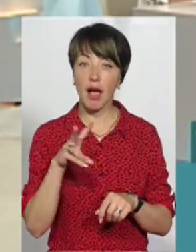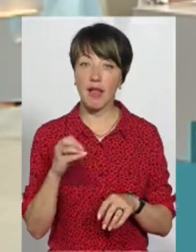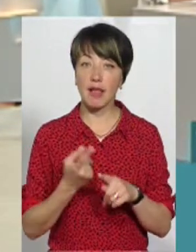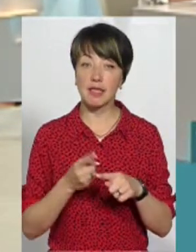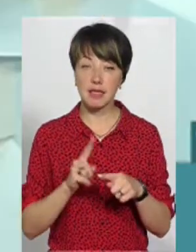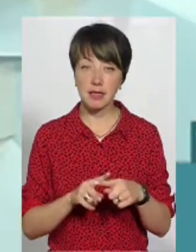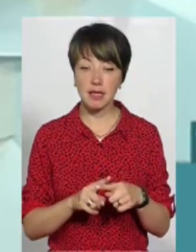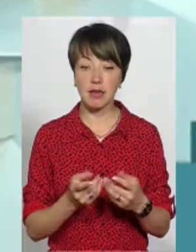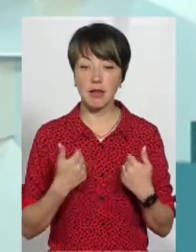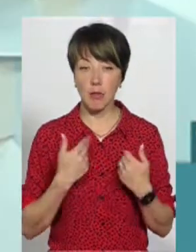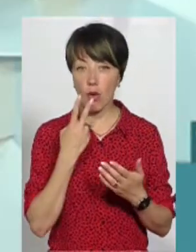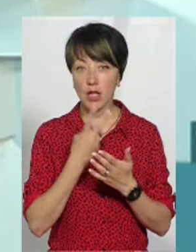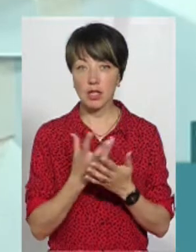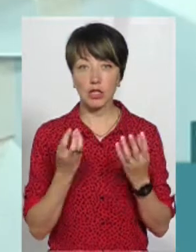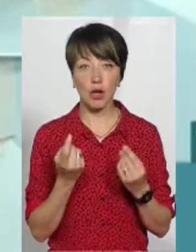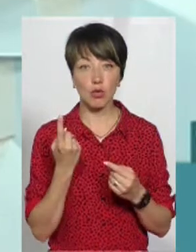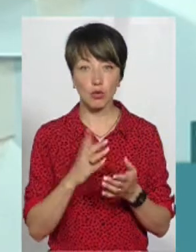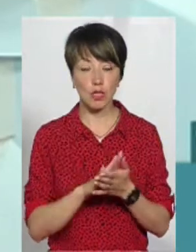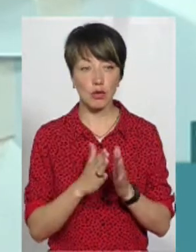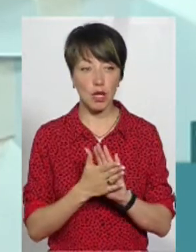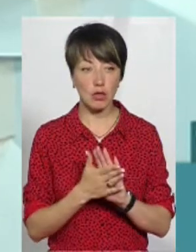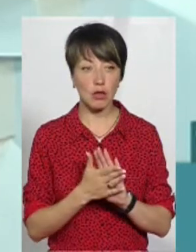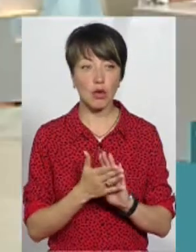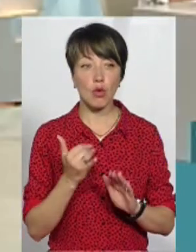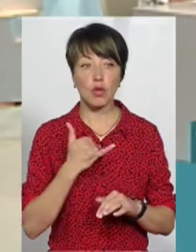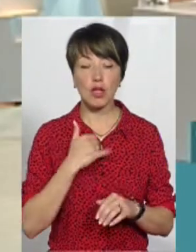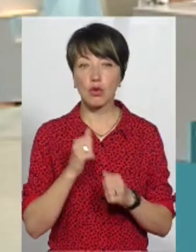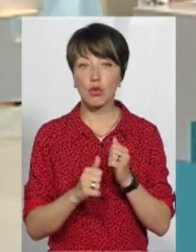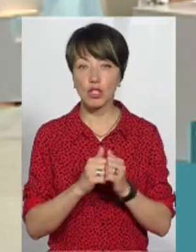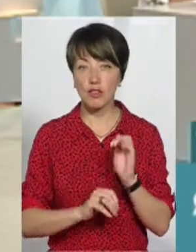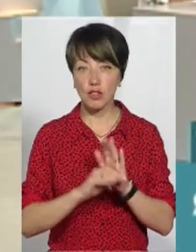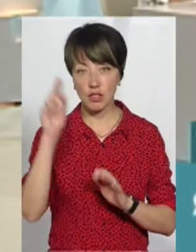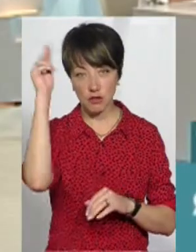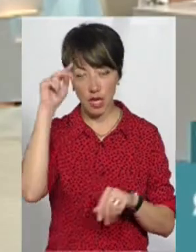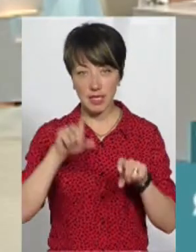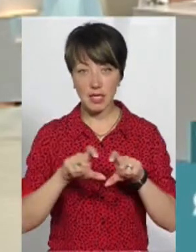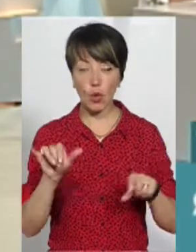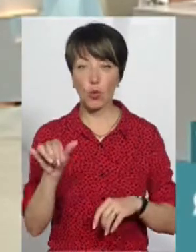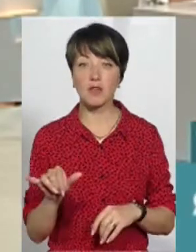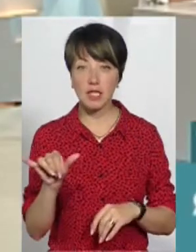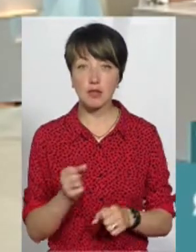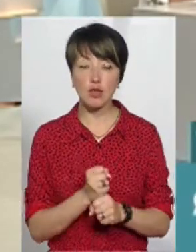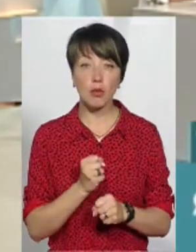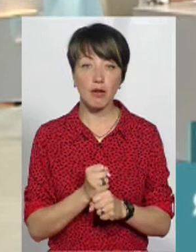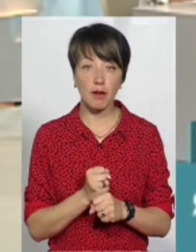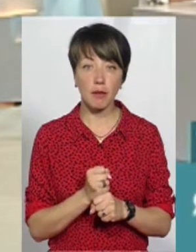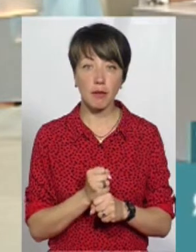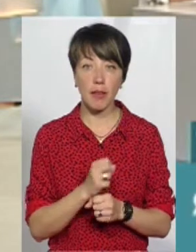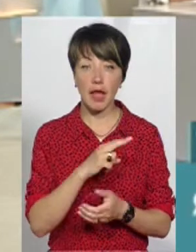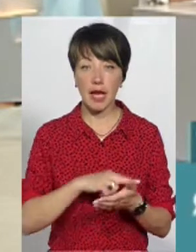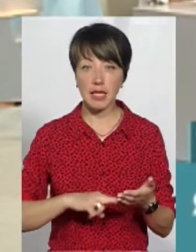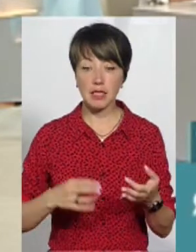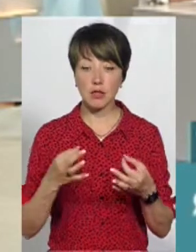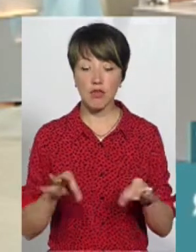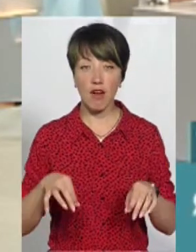ці зовнішні іспити нам показали ще одну ситуацію, що в нас чи не кожен вищий навчальний заклад, університет, зробив,